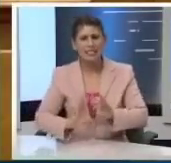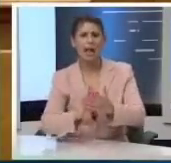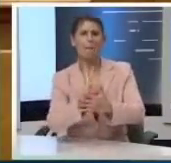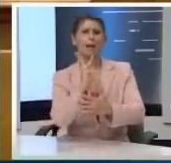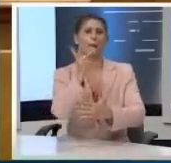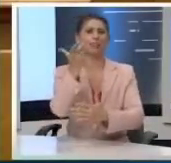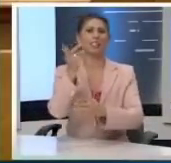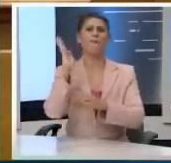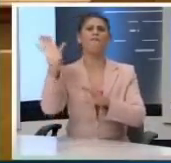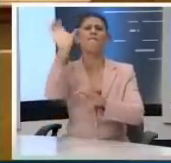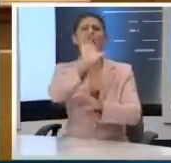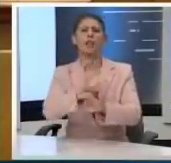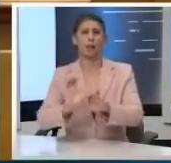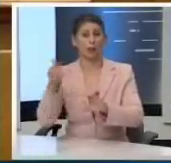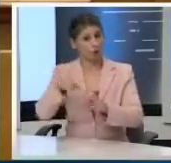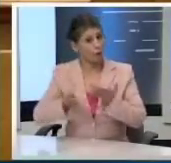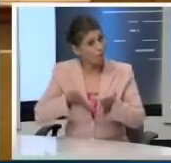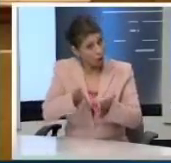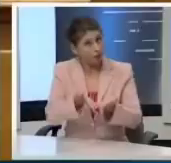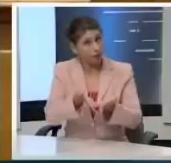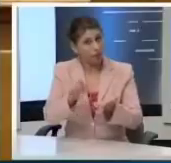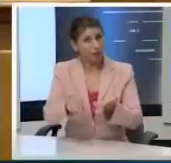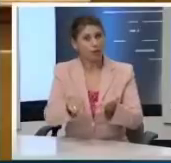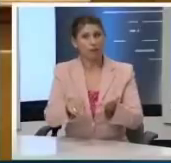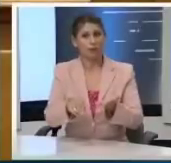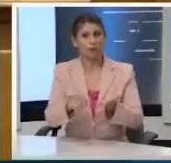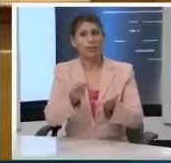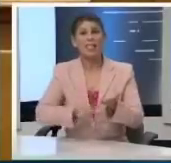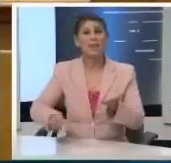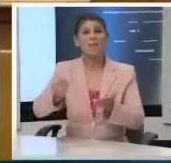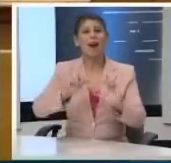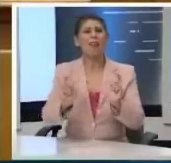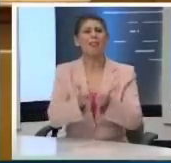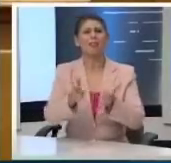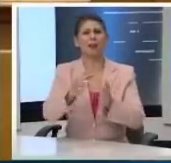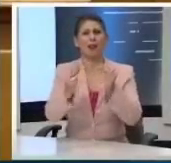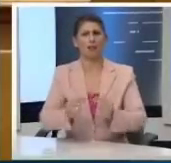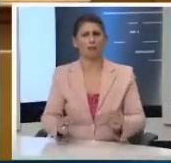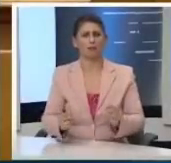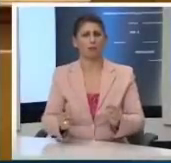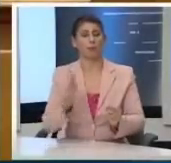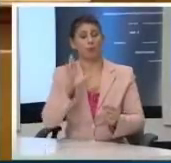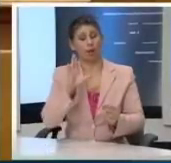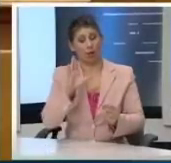Βαλκανίων. Βοηθάει αυτό τις υπερεθνικές λύσεις.